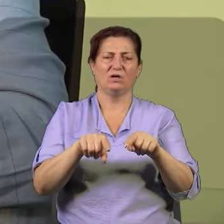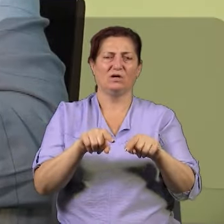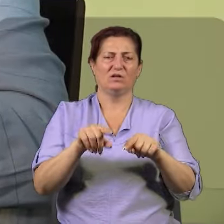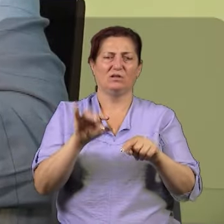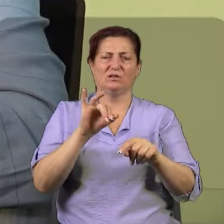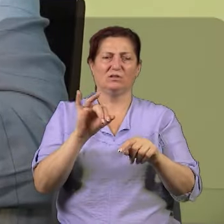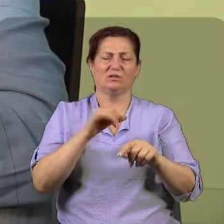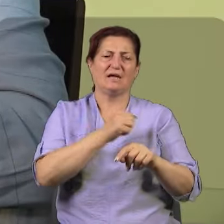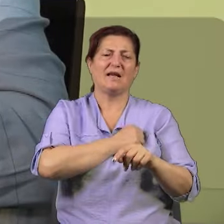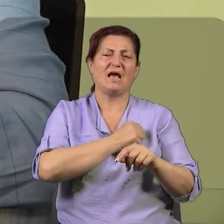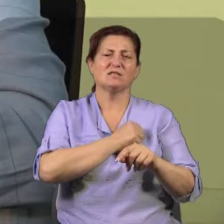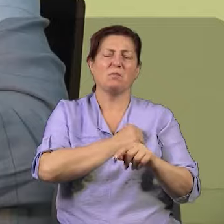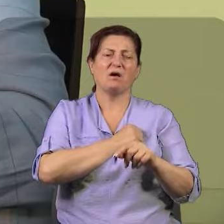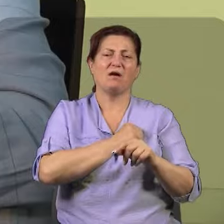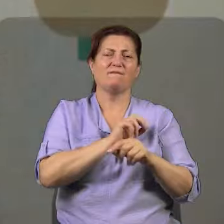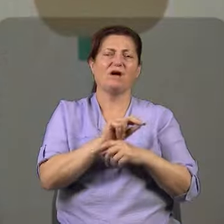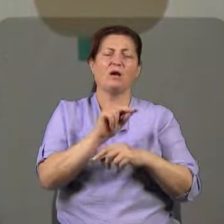մասն խոսակցությունը, որը